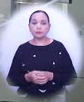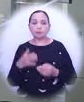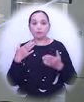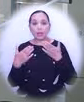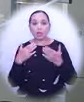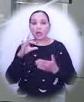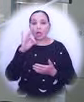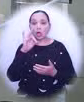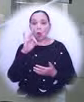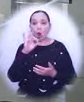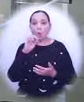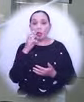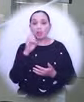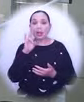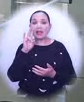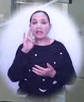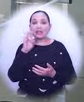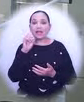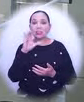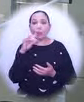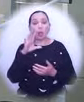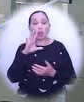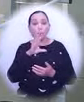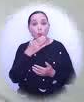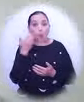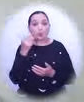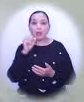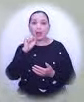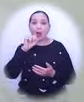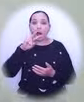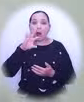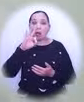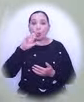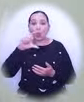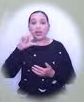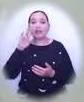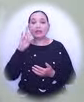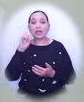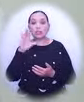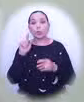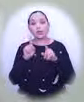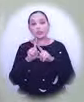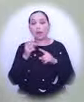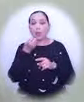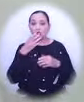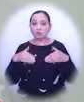Agar ramashka nastoykasi bo'lmasa, aloe nastoykasi ham juda ham yaxshi foyda beradi.